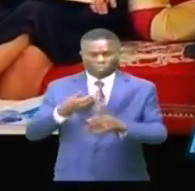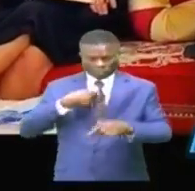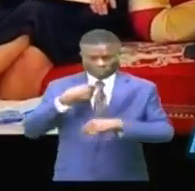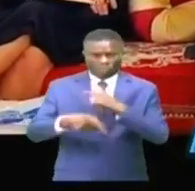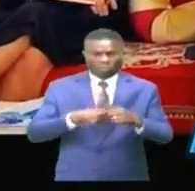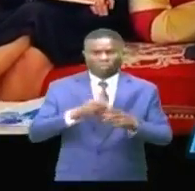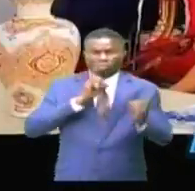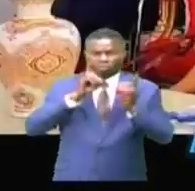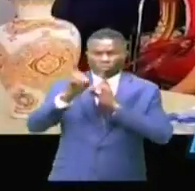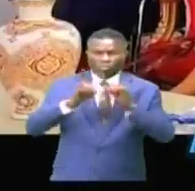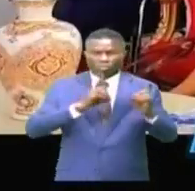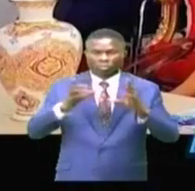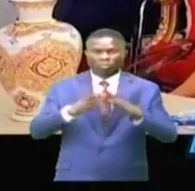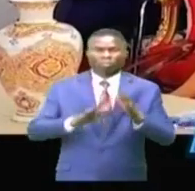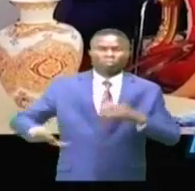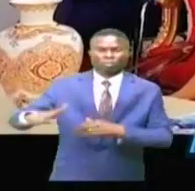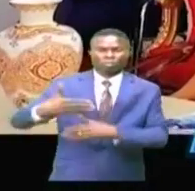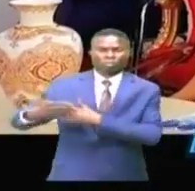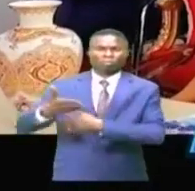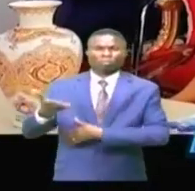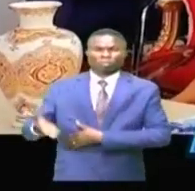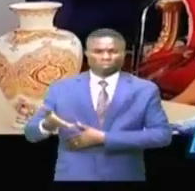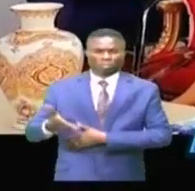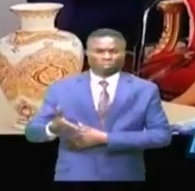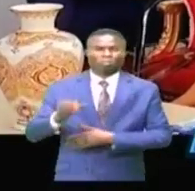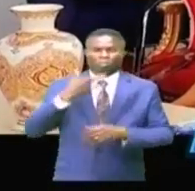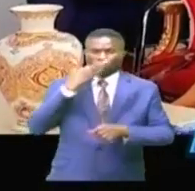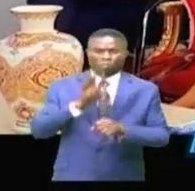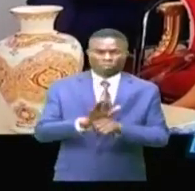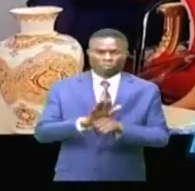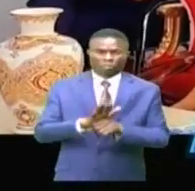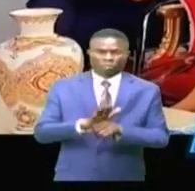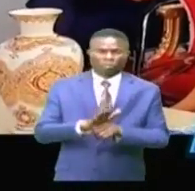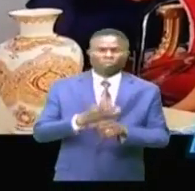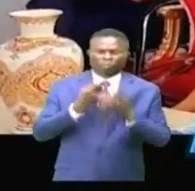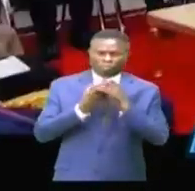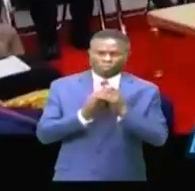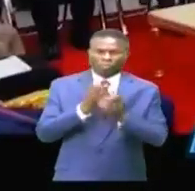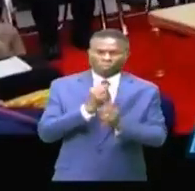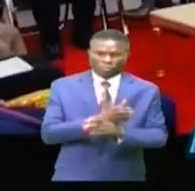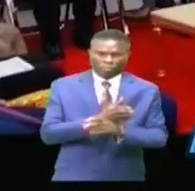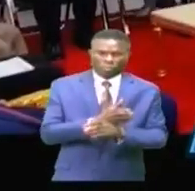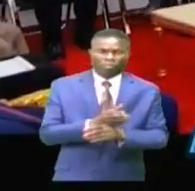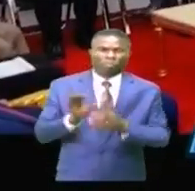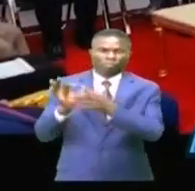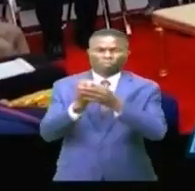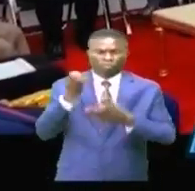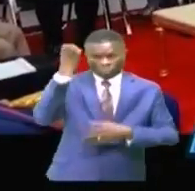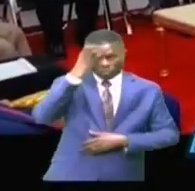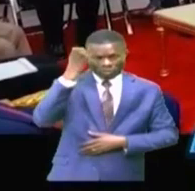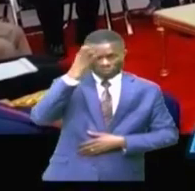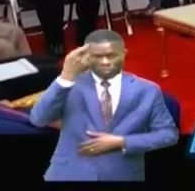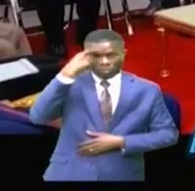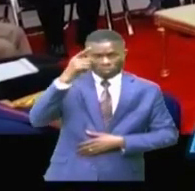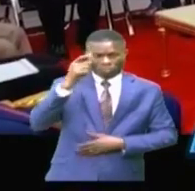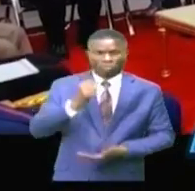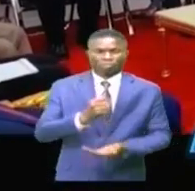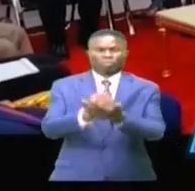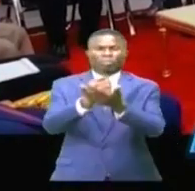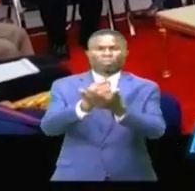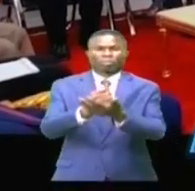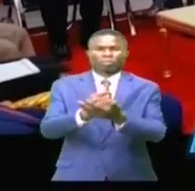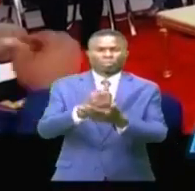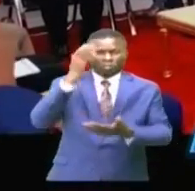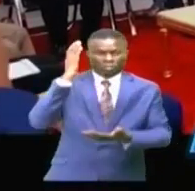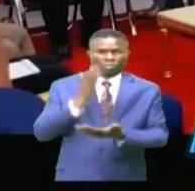le dialogue avec le pays voisin il a rassuré qu'on est prêt du côté de l'Union européenne a aidé pour